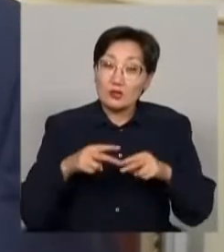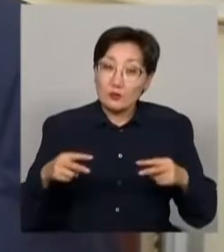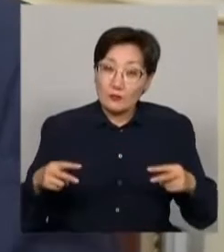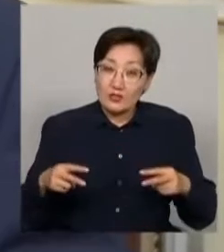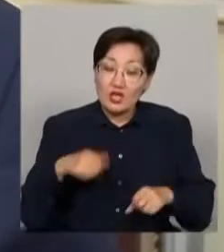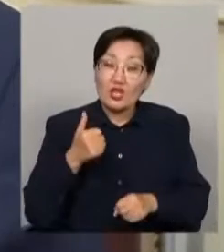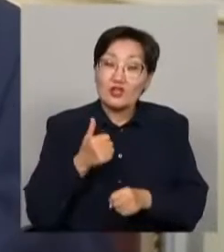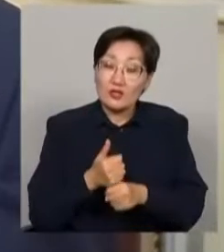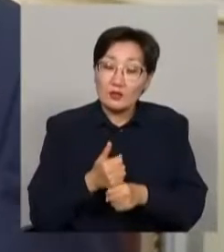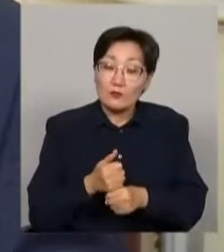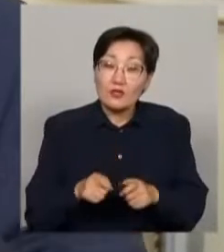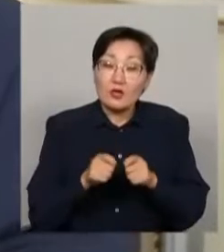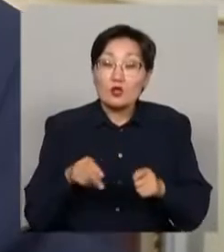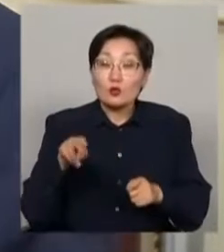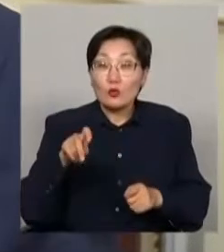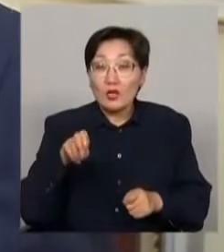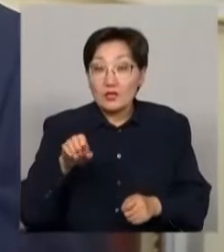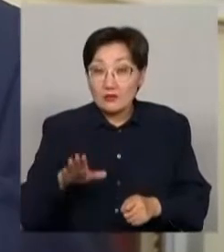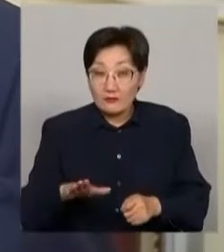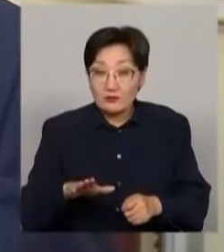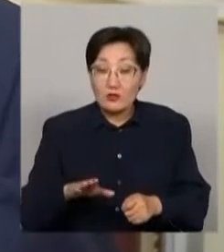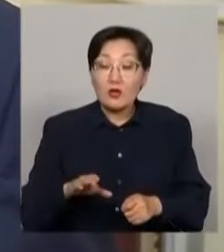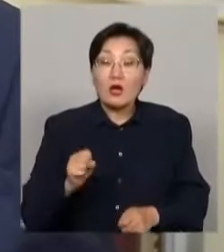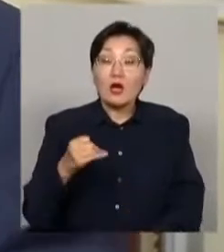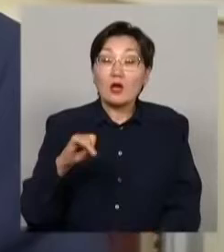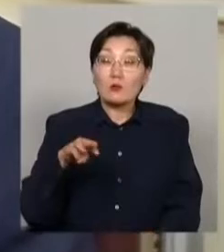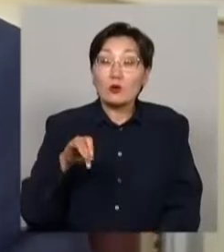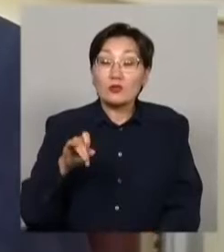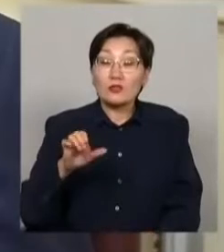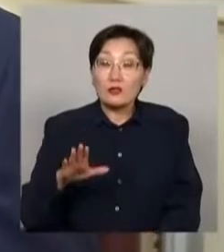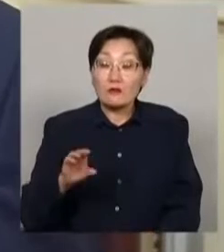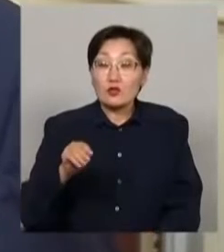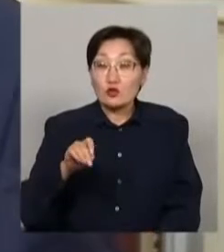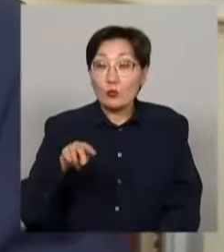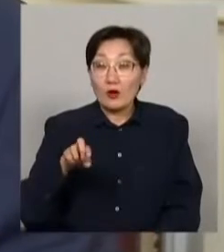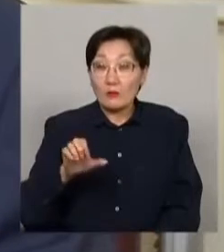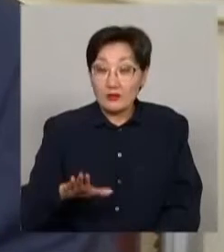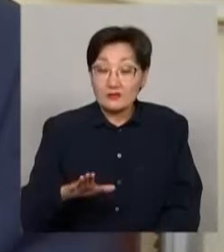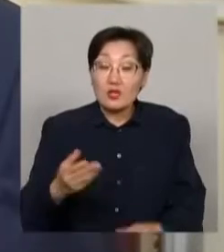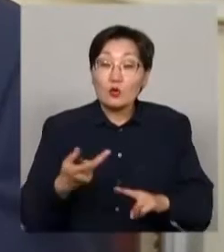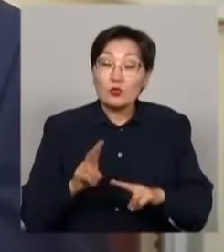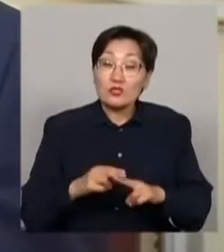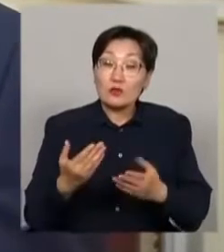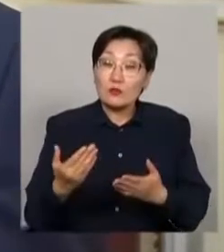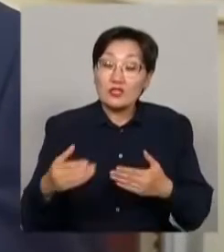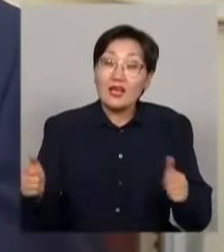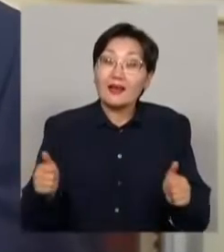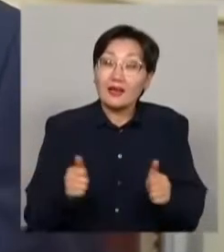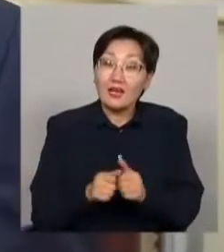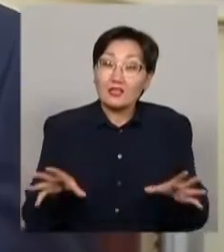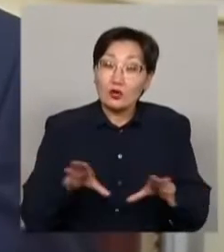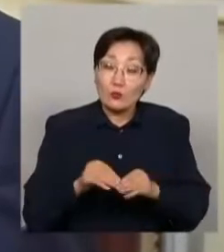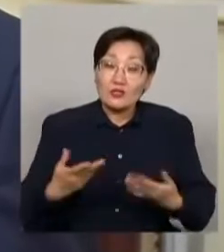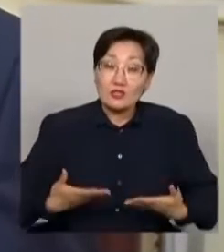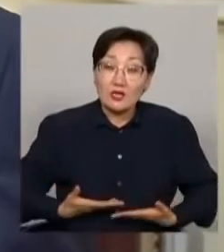қалаған жаңағы Міржақып Дулатов, Жүсіпбек Аймауытов, Мағжан Жұмабаев, міне осыларменен қатар өмір сүрген,